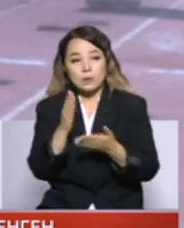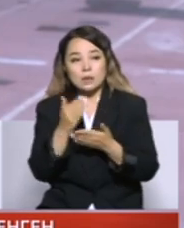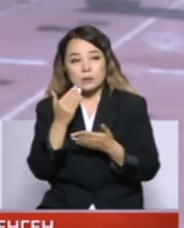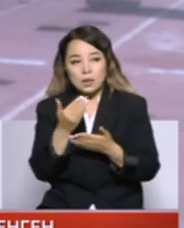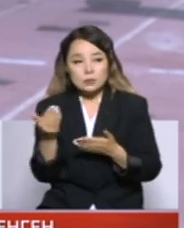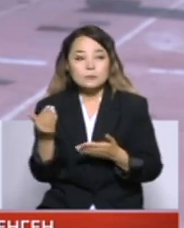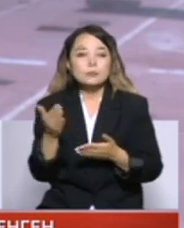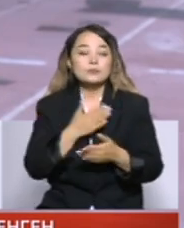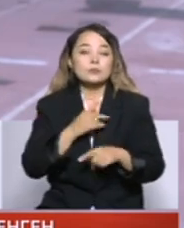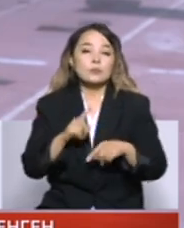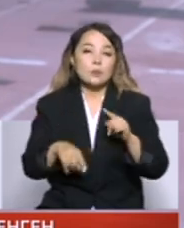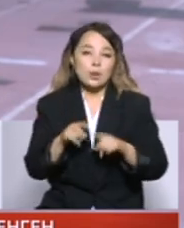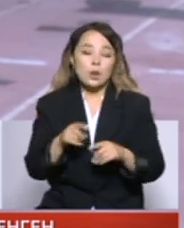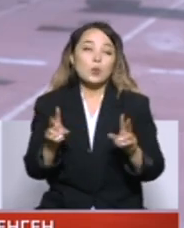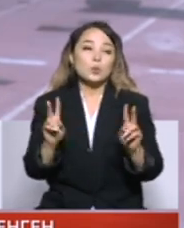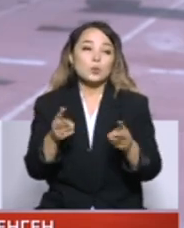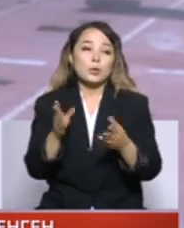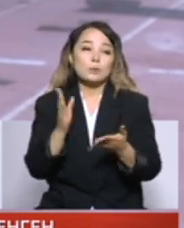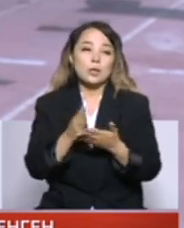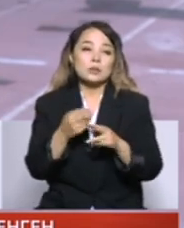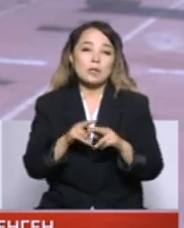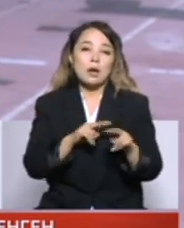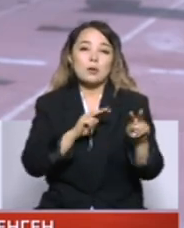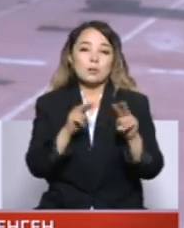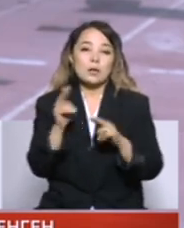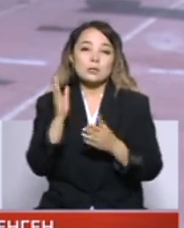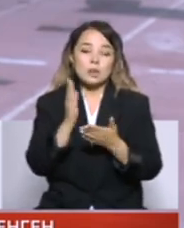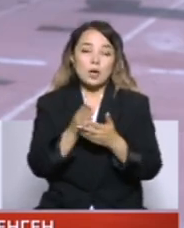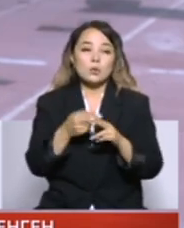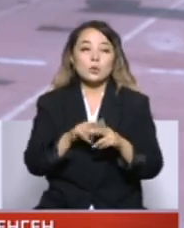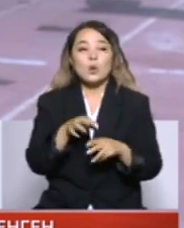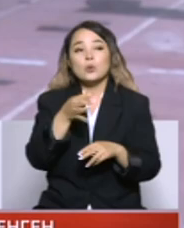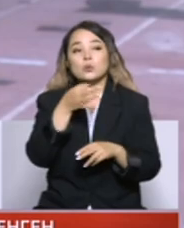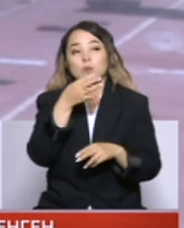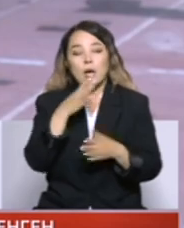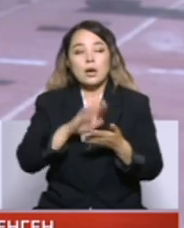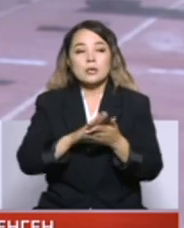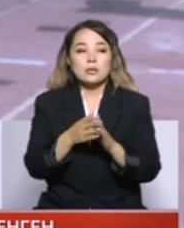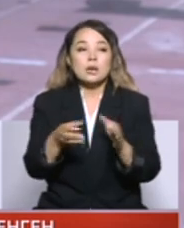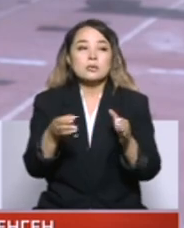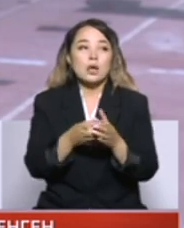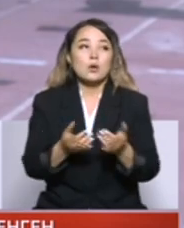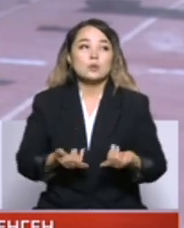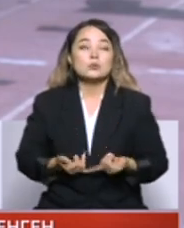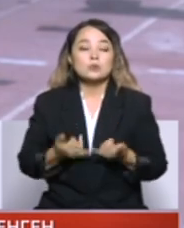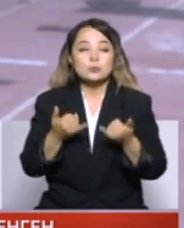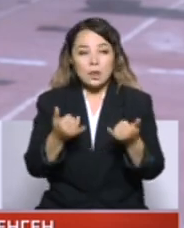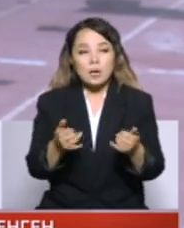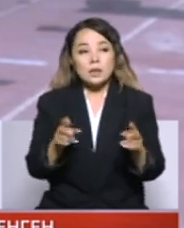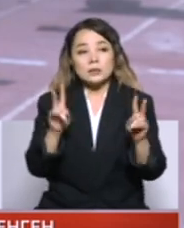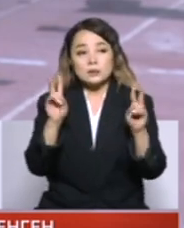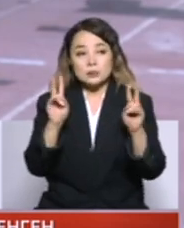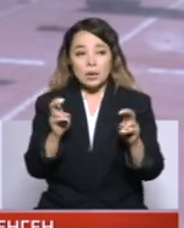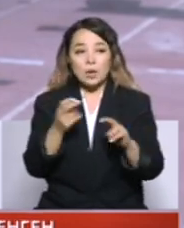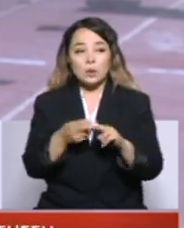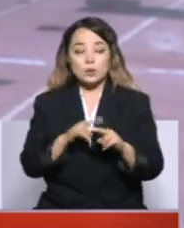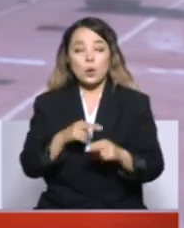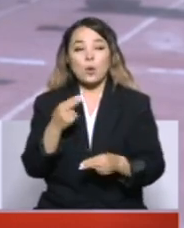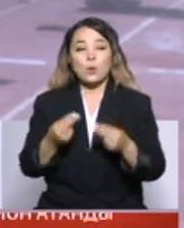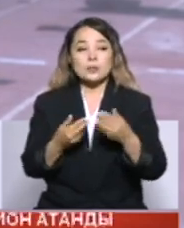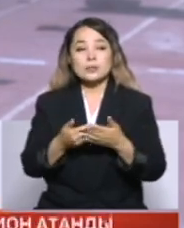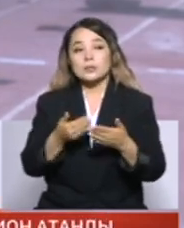сондай-ақ біздің отандық клубтарымыз бар. Олар да бақылайды және ұнағандарына келісімшарт ұсынады. Енді кішігірім минсайт ретінде айтайын,